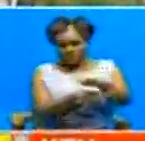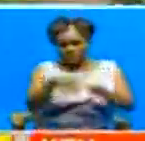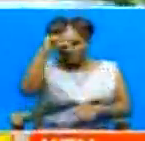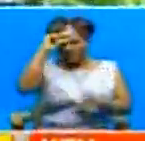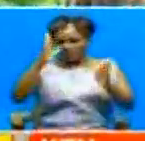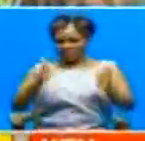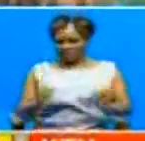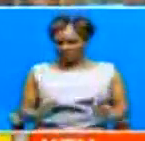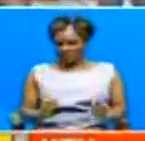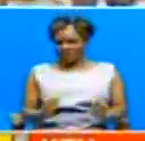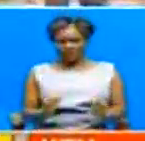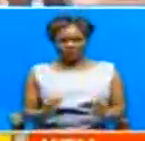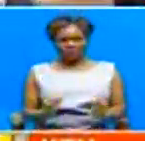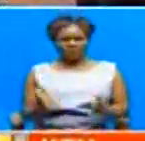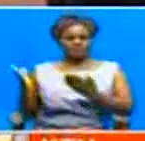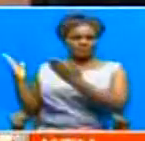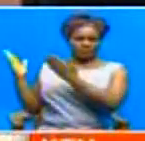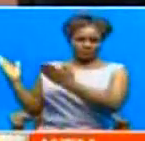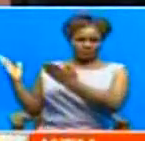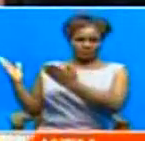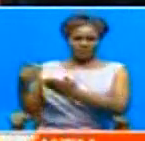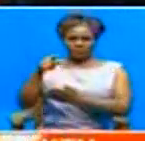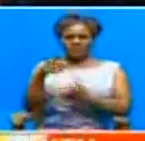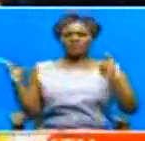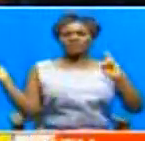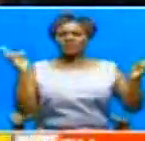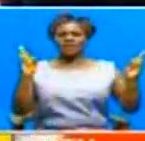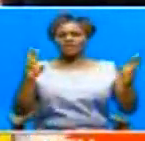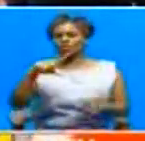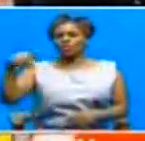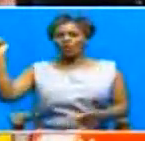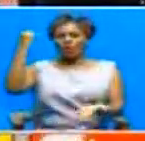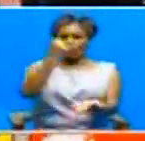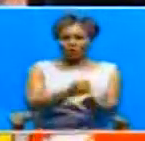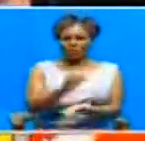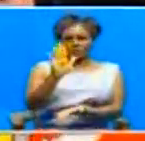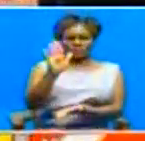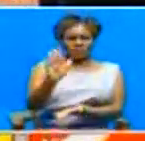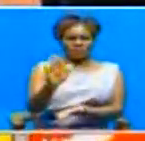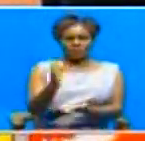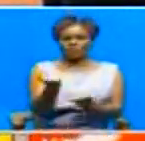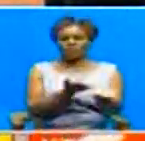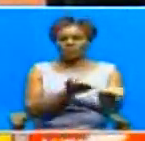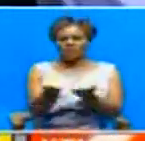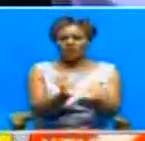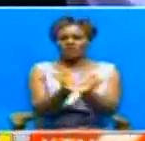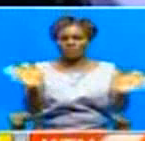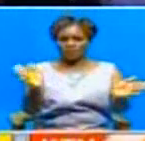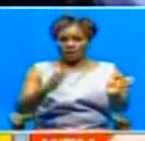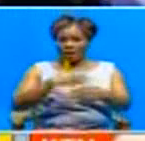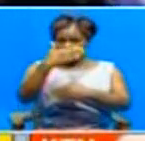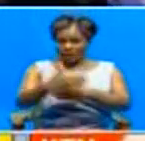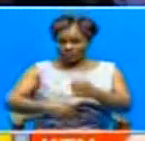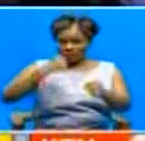kaunti ya Wajir Abdulafid Abdullahi akijiandaa kuelekea ofisini mwake ili kuhudumia umma. Na baada